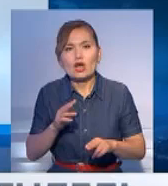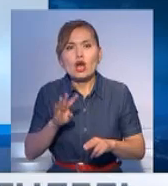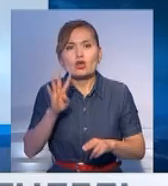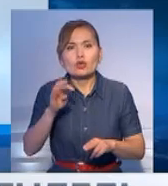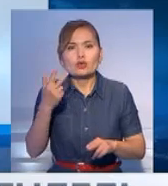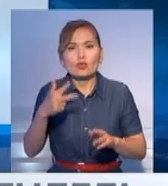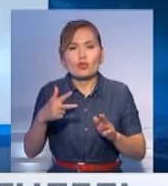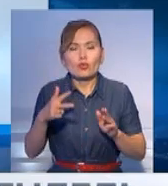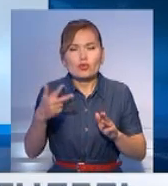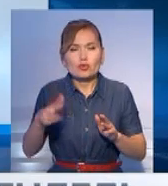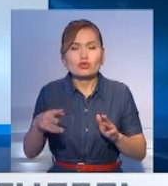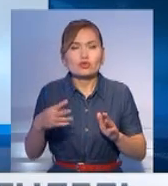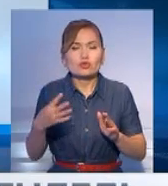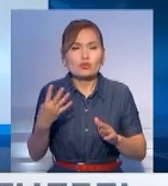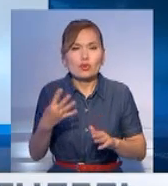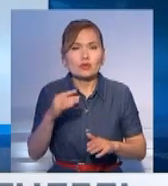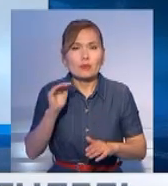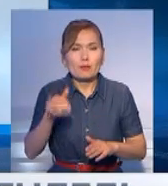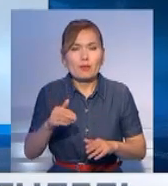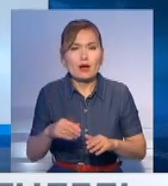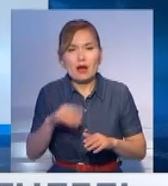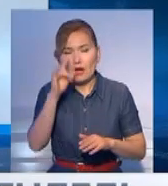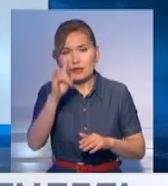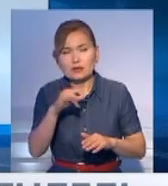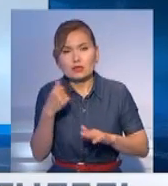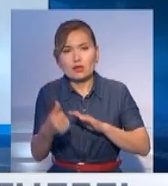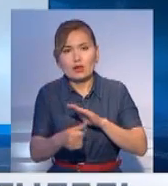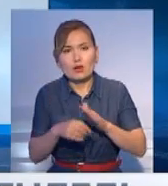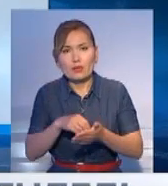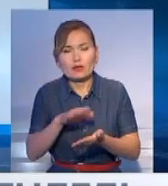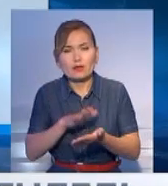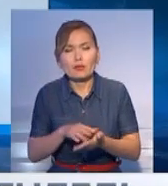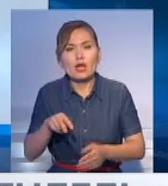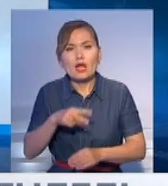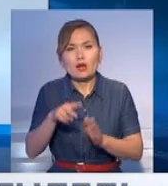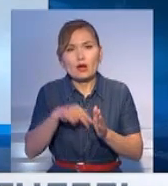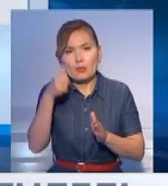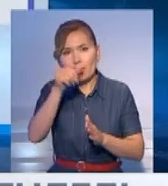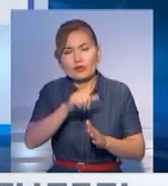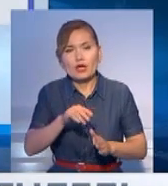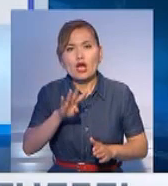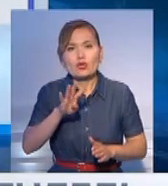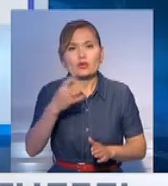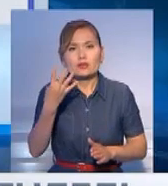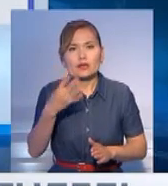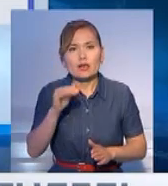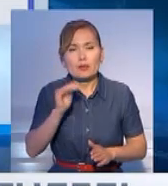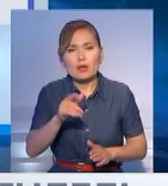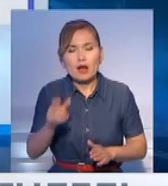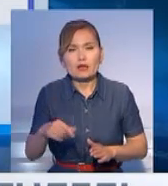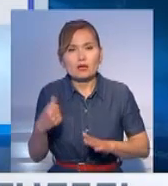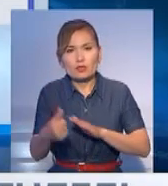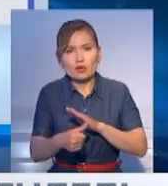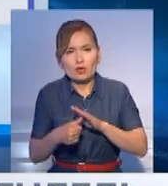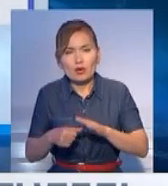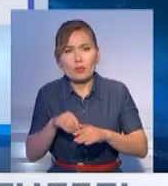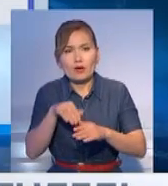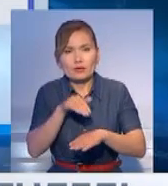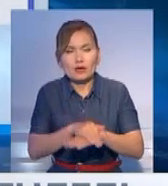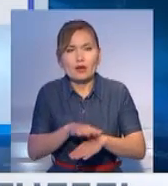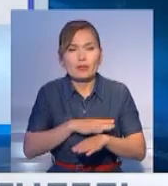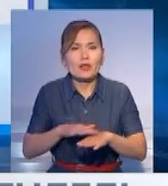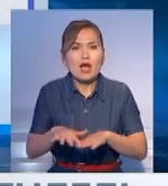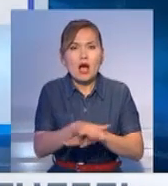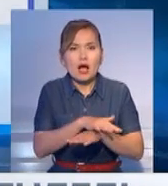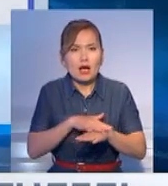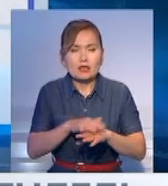434 мың қазақстандық жұмыссыз ретінде тіркелуде болған. 2017 жылдың осы уақытында 440 мың адам жұмыссыз саналды. Ал халықтың орташа